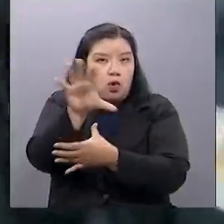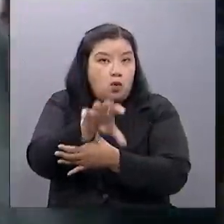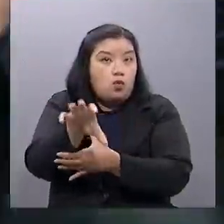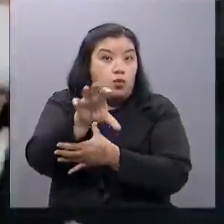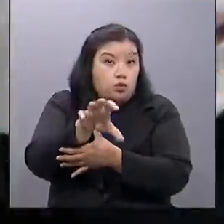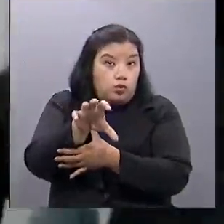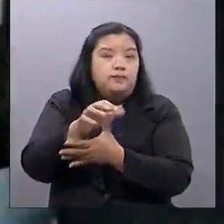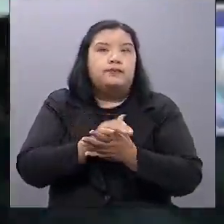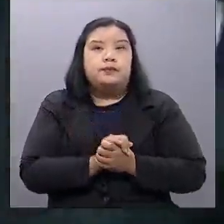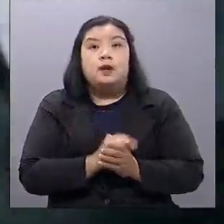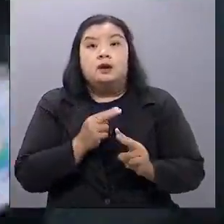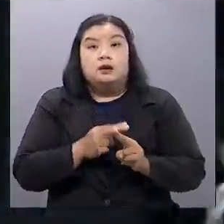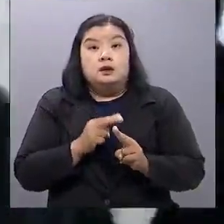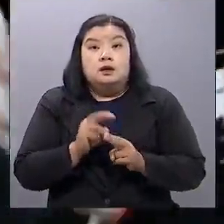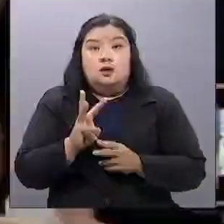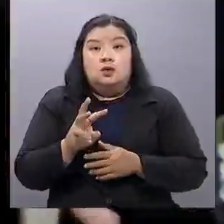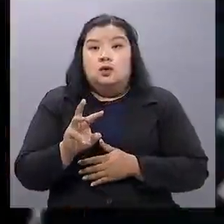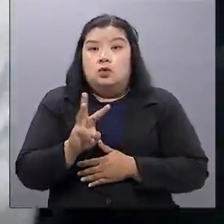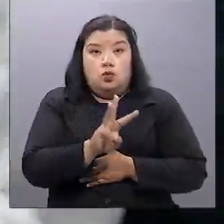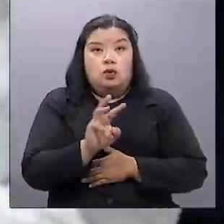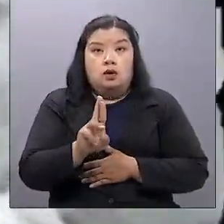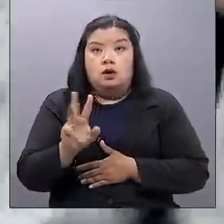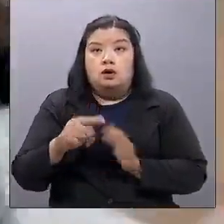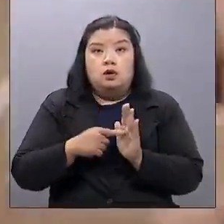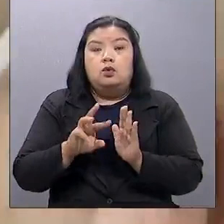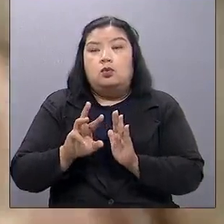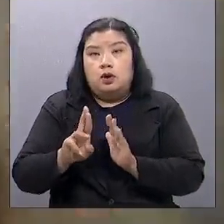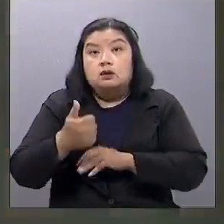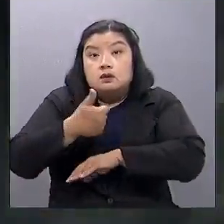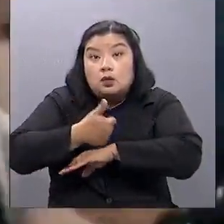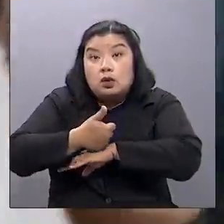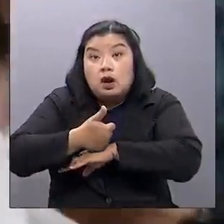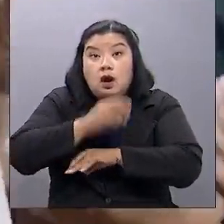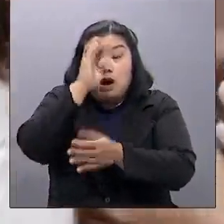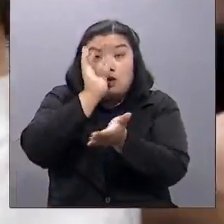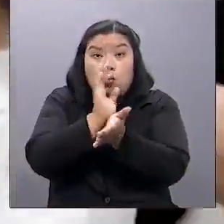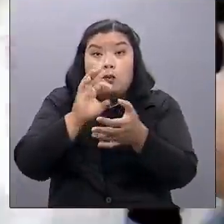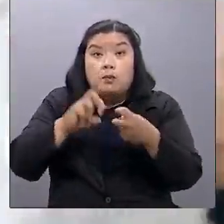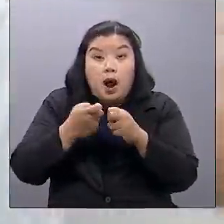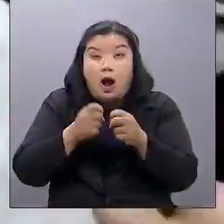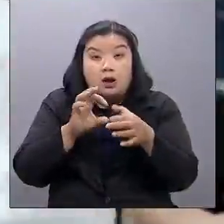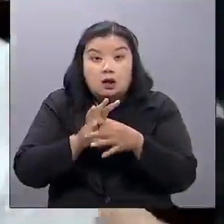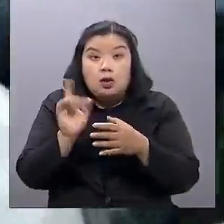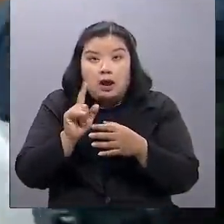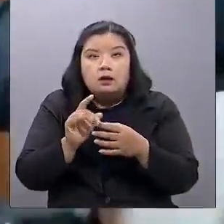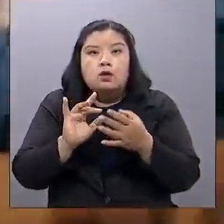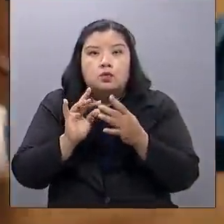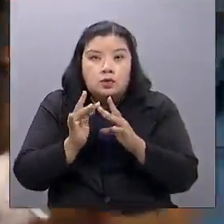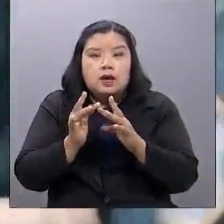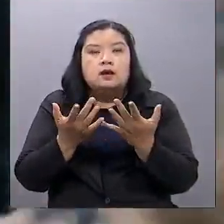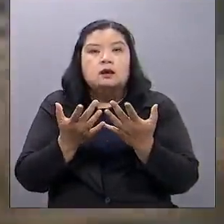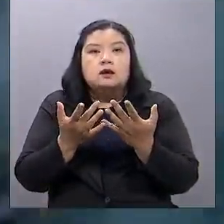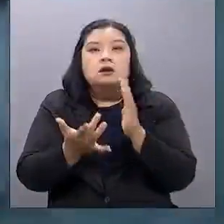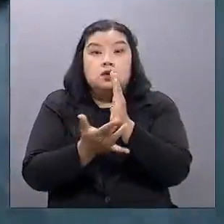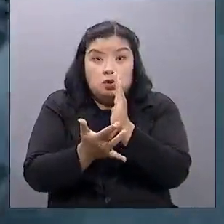พลตำรวจโทวรวัฒน์วัฒนครบัญชาผู้บัญชาการกองบัญชาการสืบสวนสอบสวนอาชญากรรมทางเทคโนโลยีหรือบ